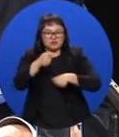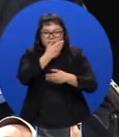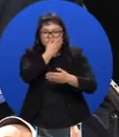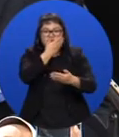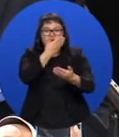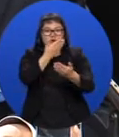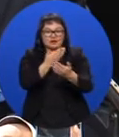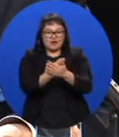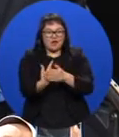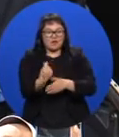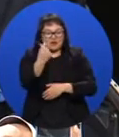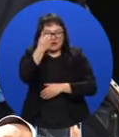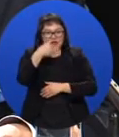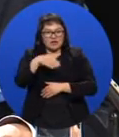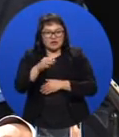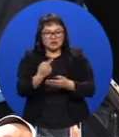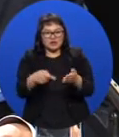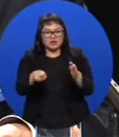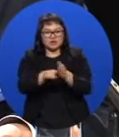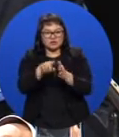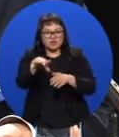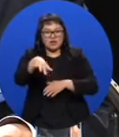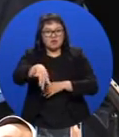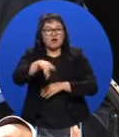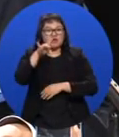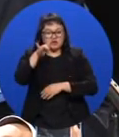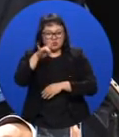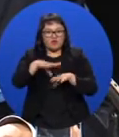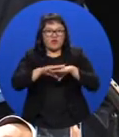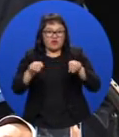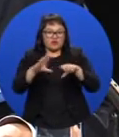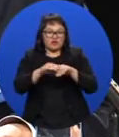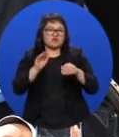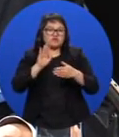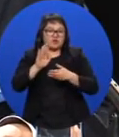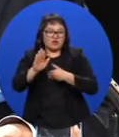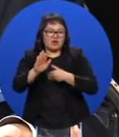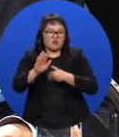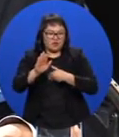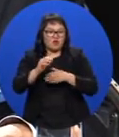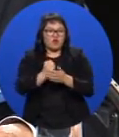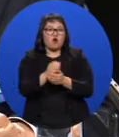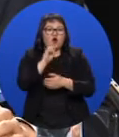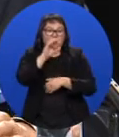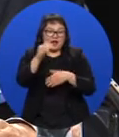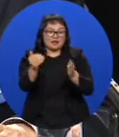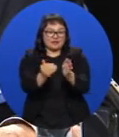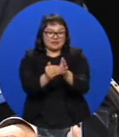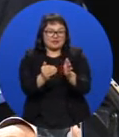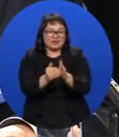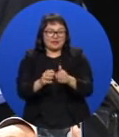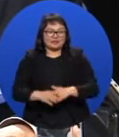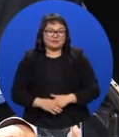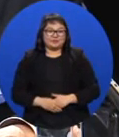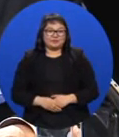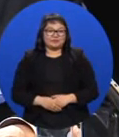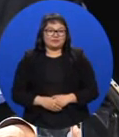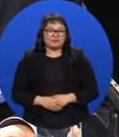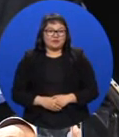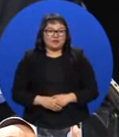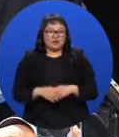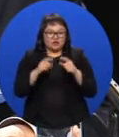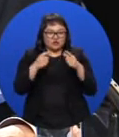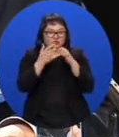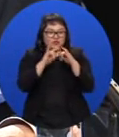중요하다. 빨리 가려면 그것이 우선적으로 해결돼야 된다. 이렇게 말씀을 드렸습니다. 예, 그러면 예. 우리